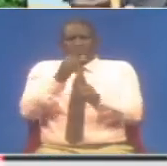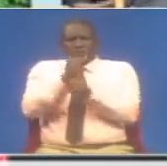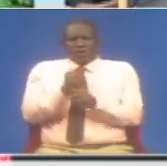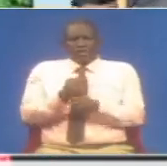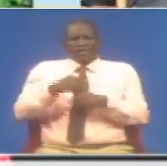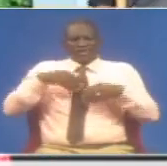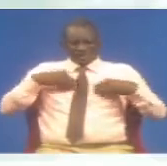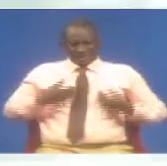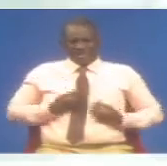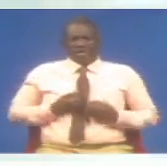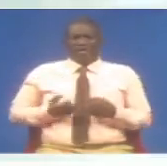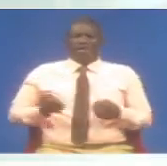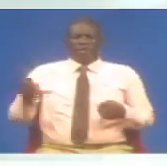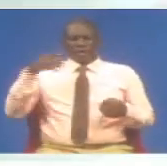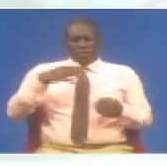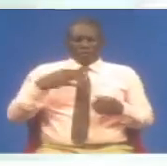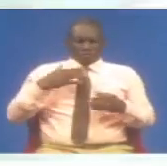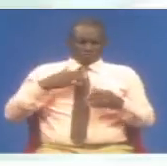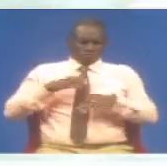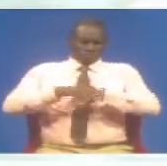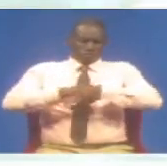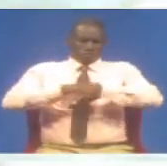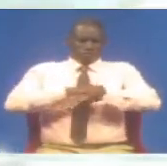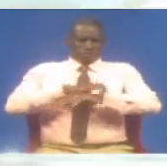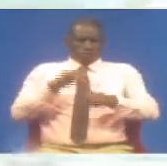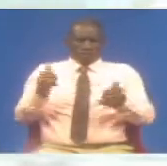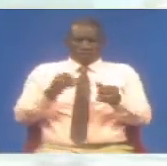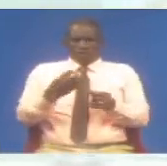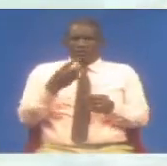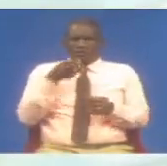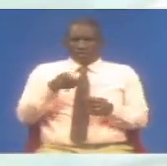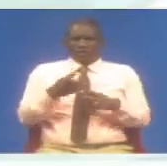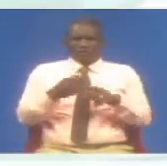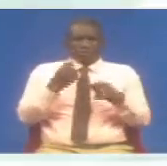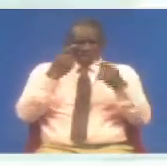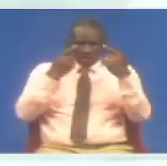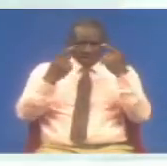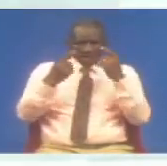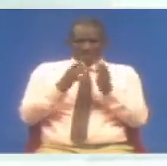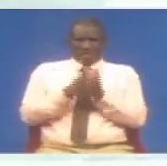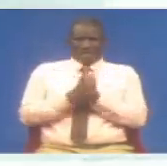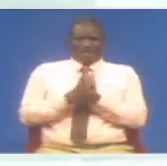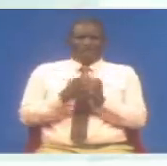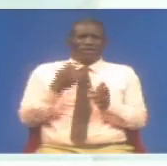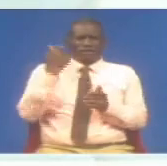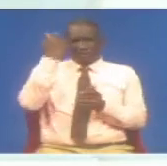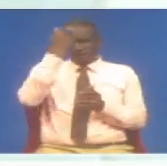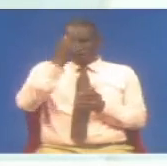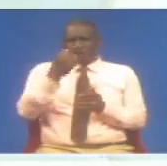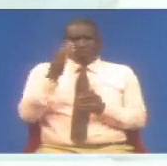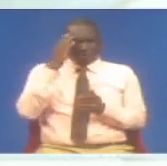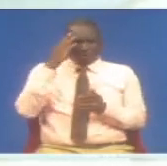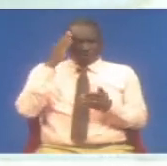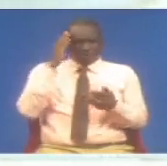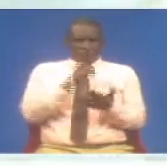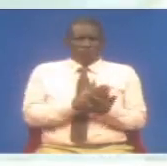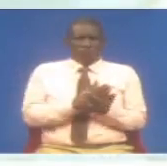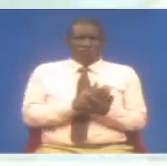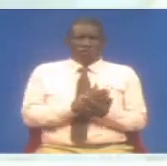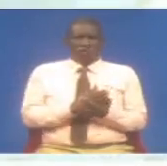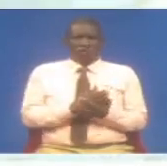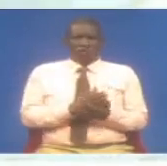tunafanya masaji na relax. Ukimtizama tipa mapesa tokia kwa macho hadi kwenye paji la uso, utajua kweli